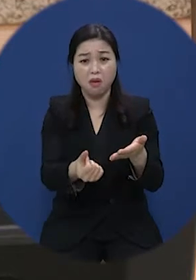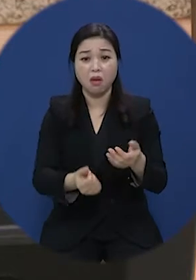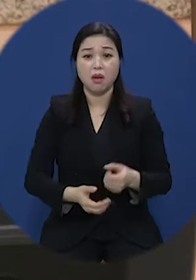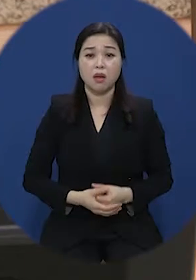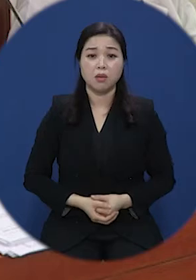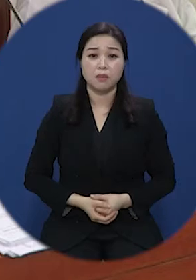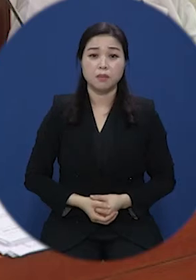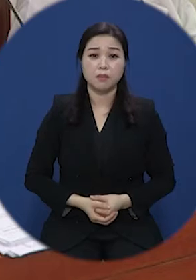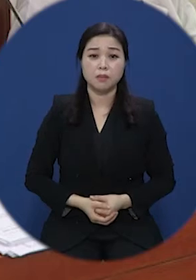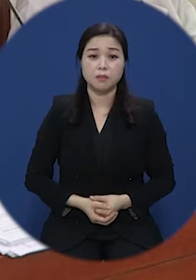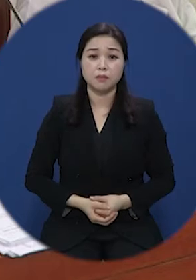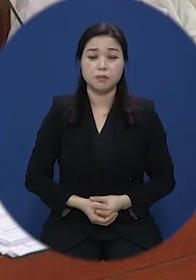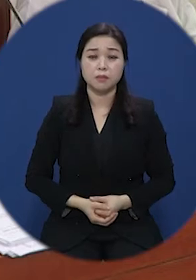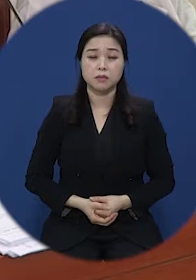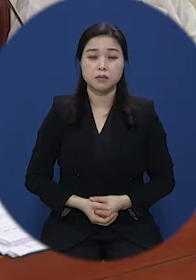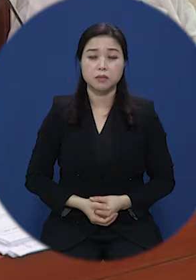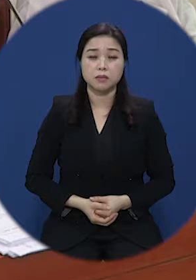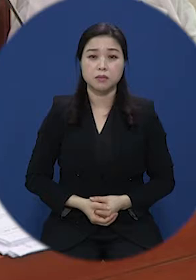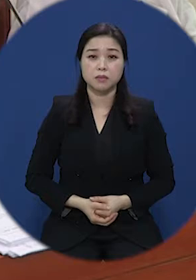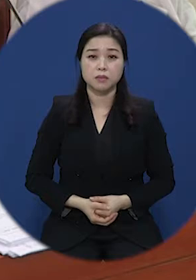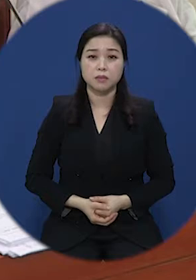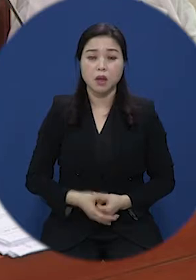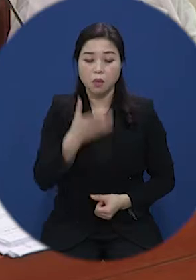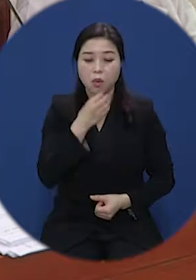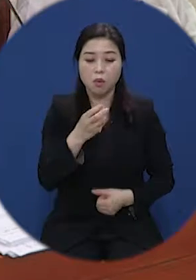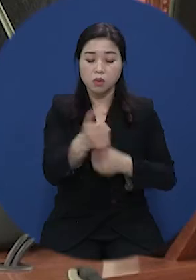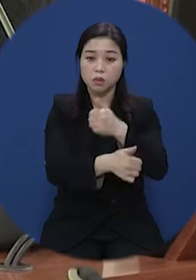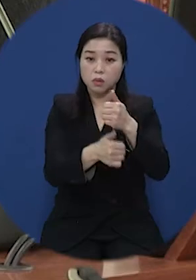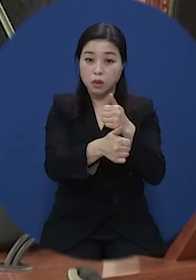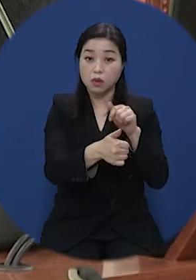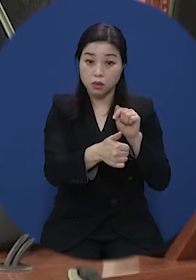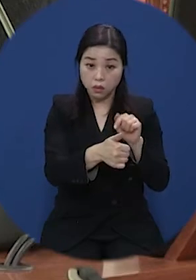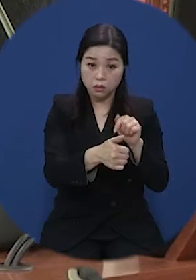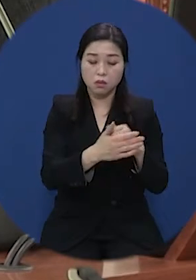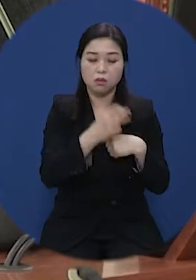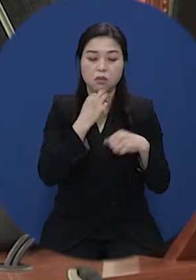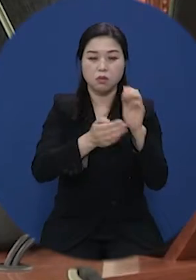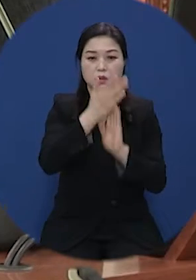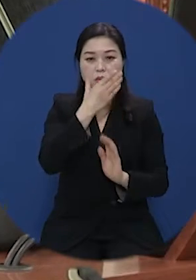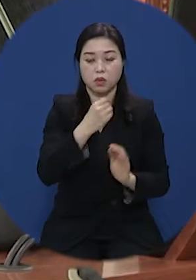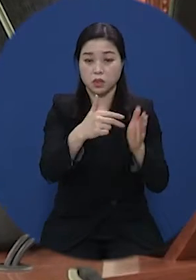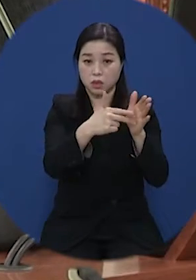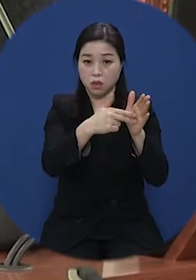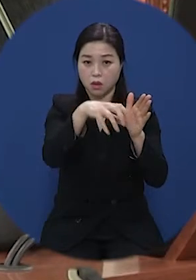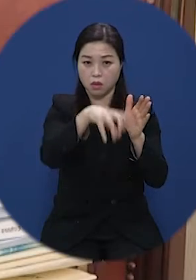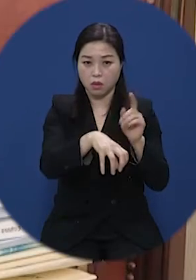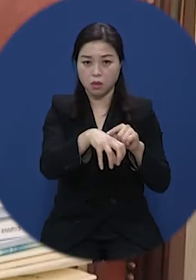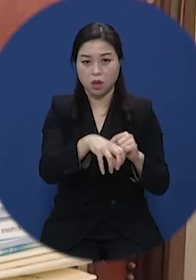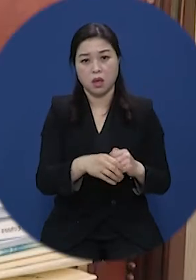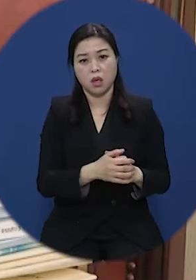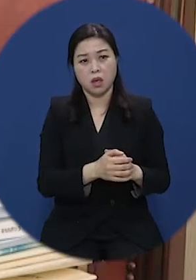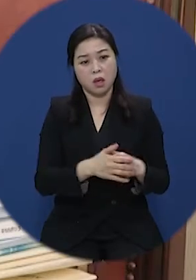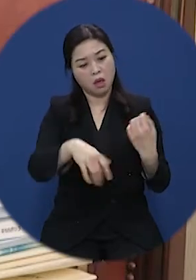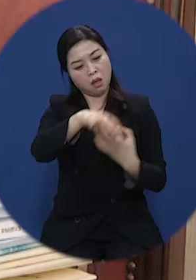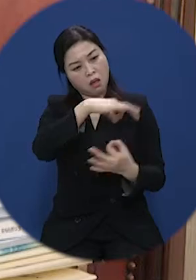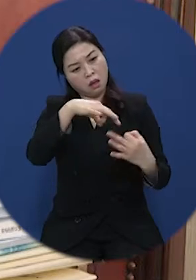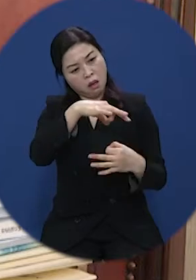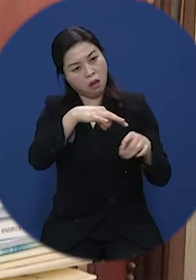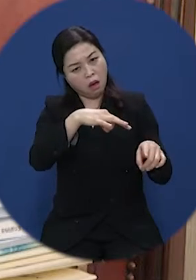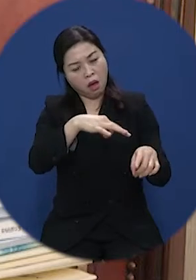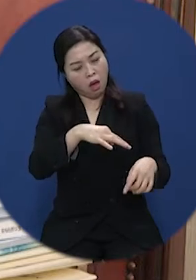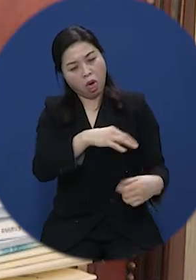보여주셨고요. 이와 함께 보건복지위원회는 서울시 복지재단의 방만한 경영과 소통